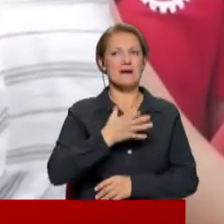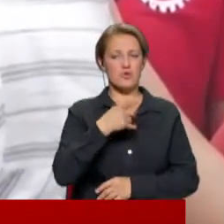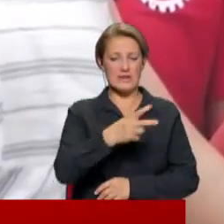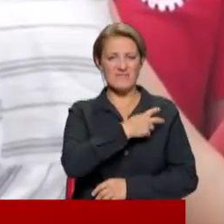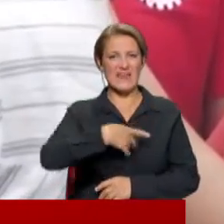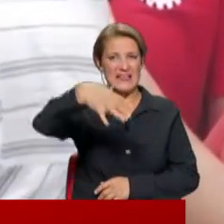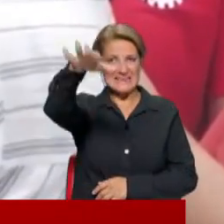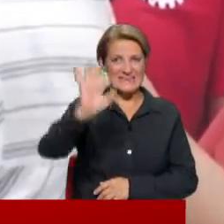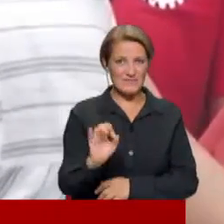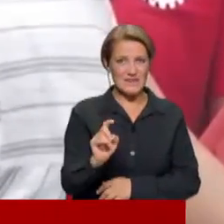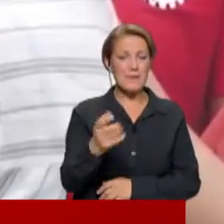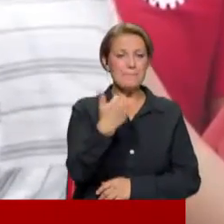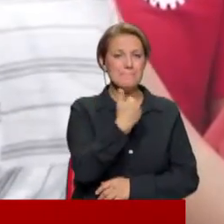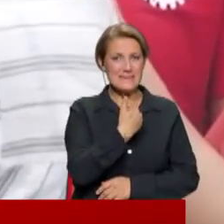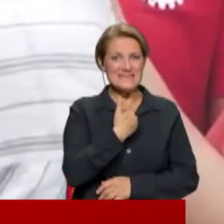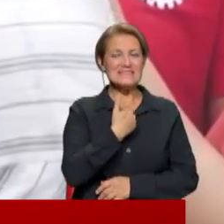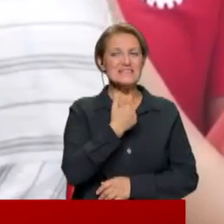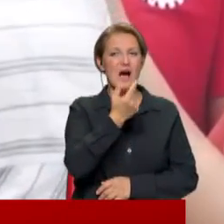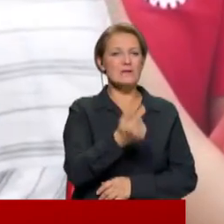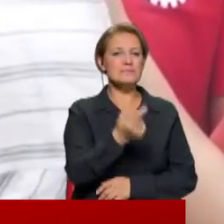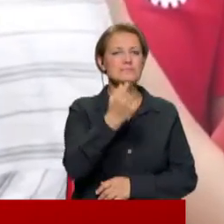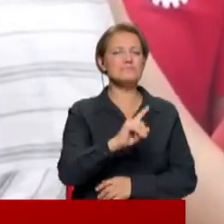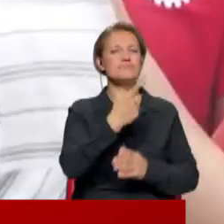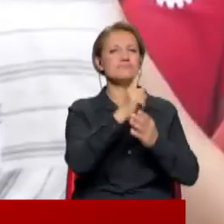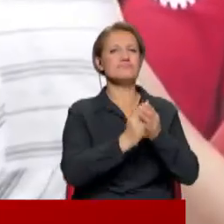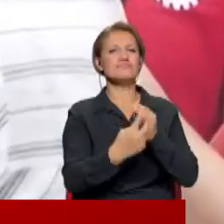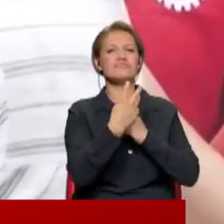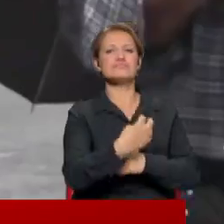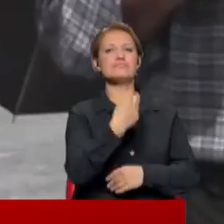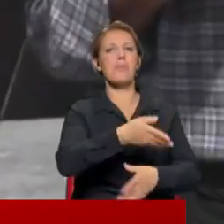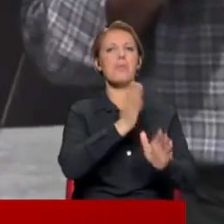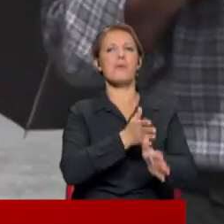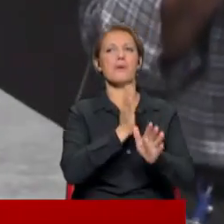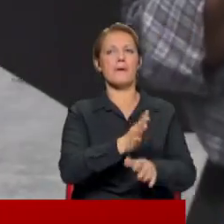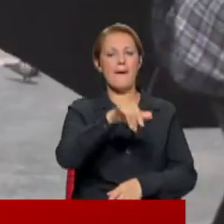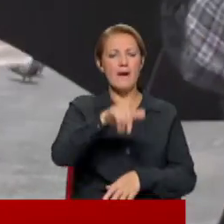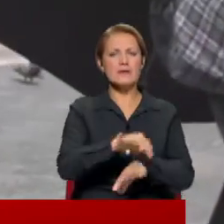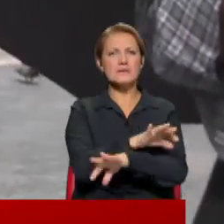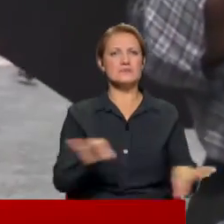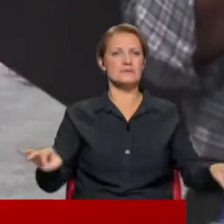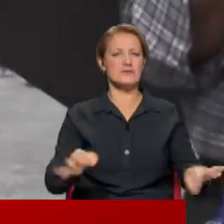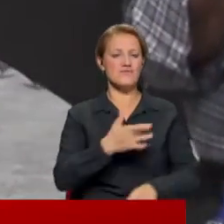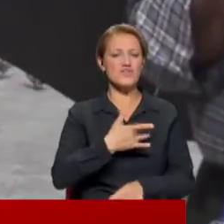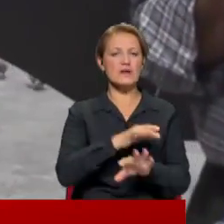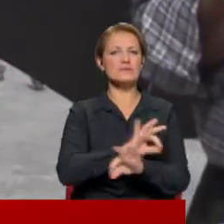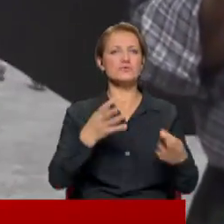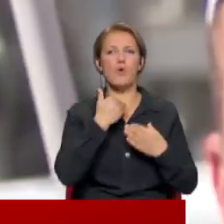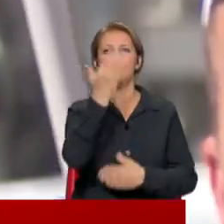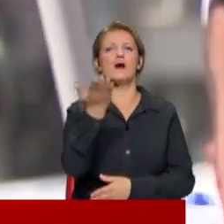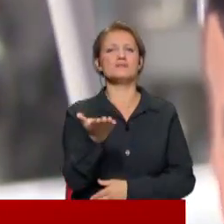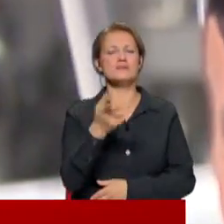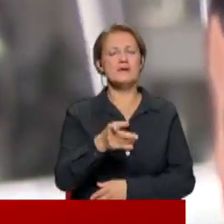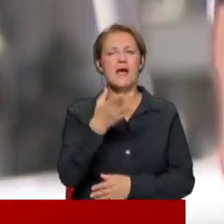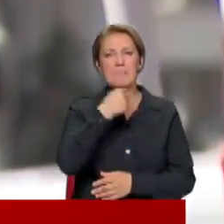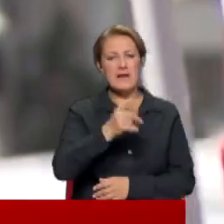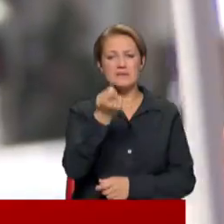vergileri sıfırlanırken biz dilim dilim soyulmaya devam ediyoruz. Hakkaniyetsizlik, adaletsizlik, vicdansızlık olmaz bu kadar ya.